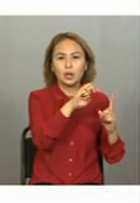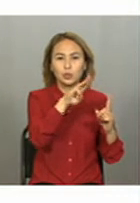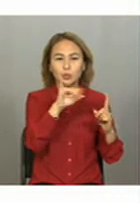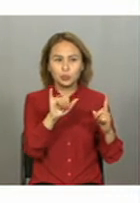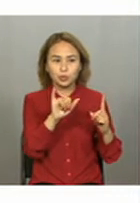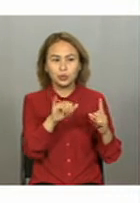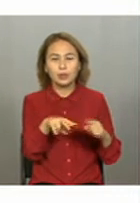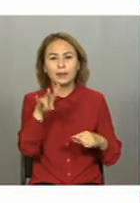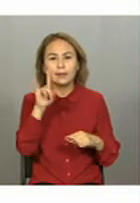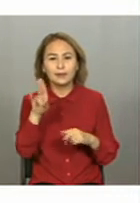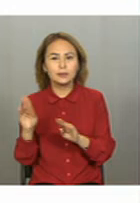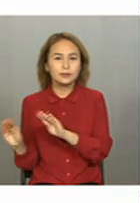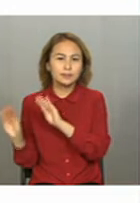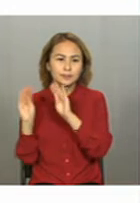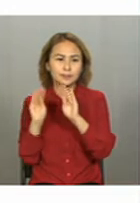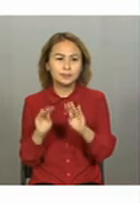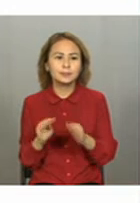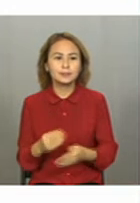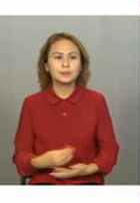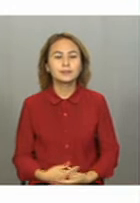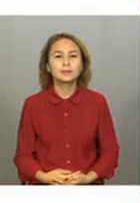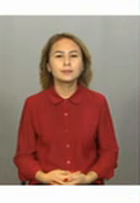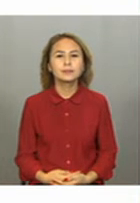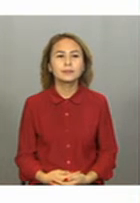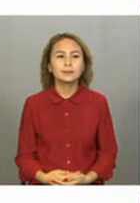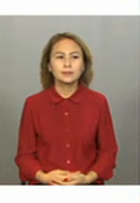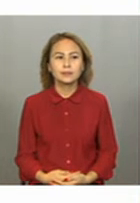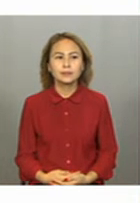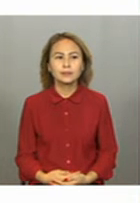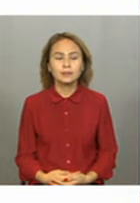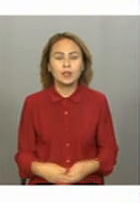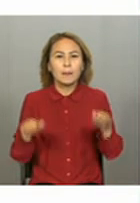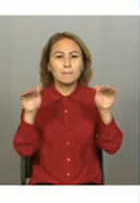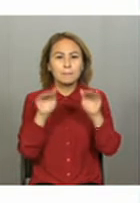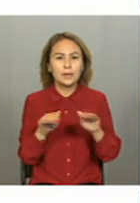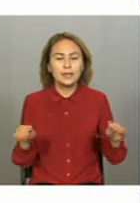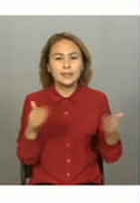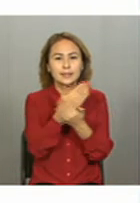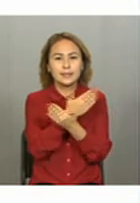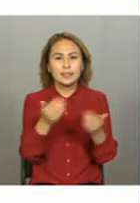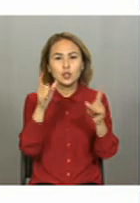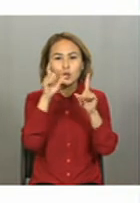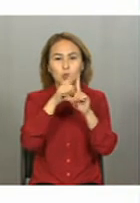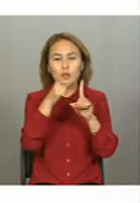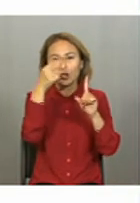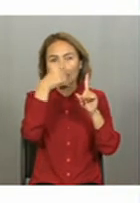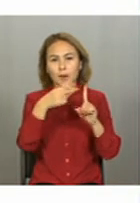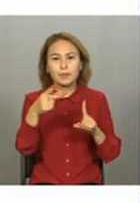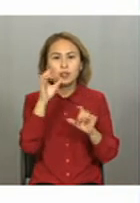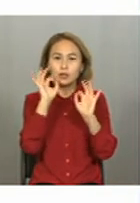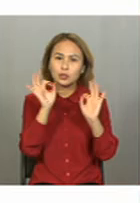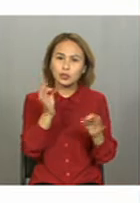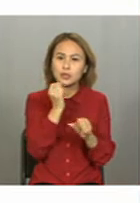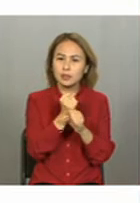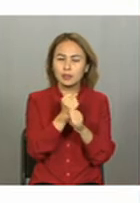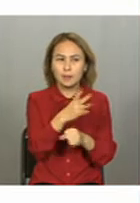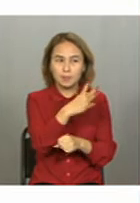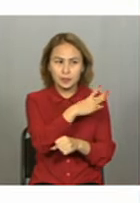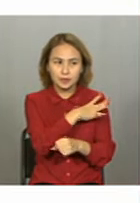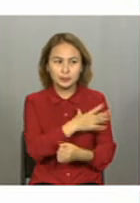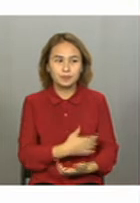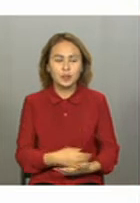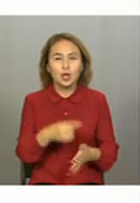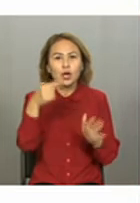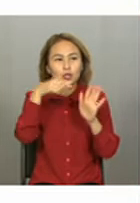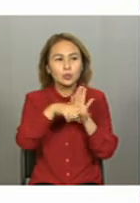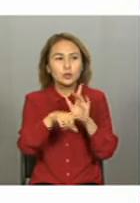тату, лық, жұрнақ. Балалар, сендер сөз құрамына дұрыс талдай алдыңдар ма? Түбір